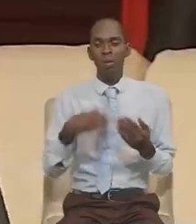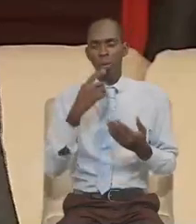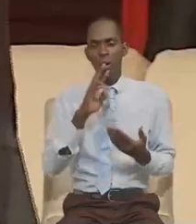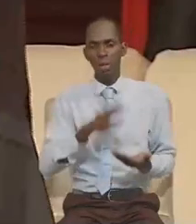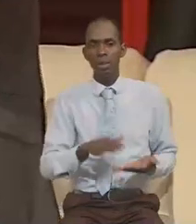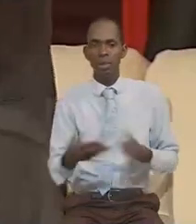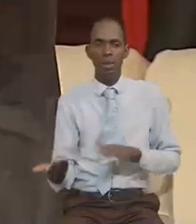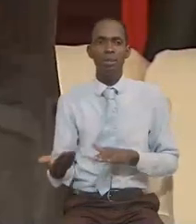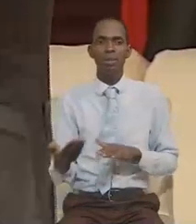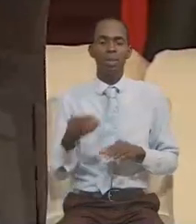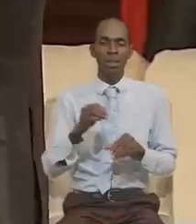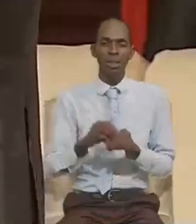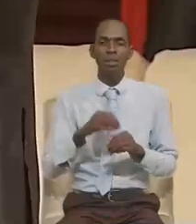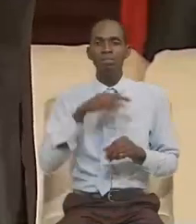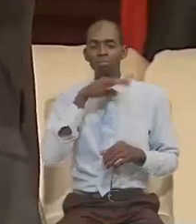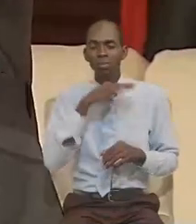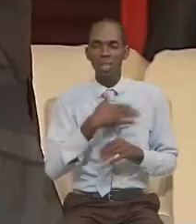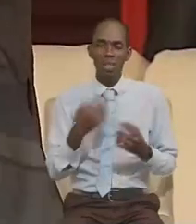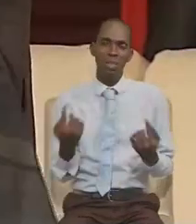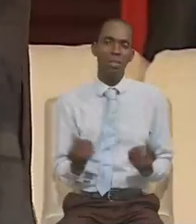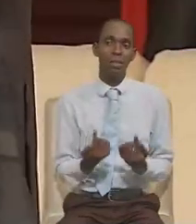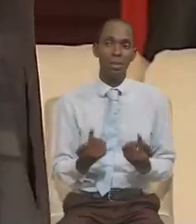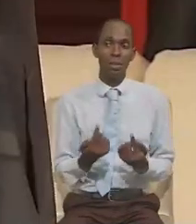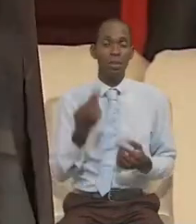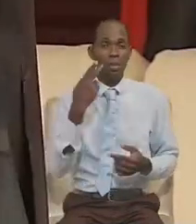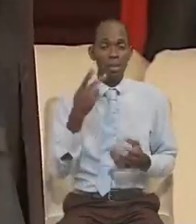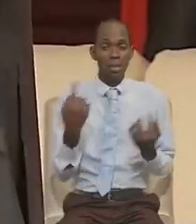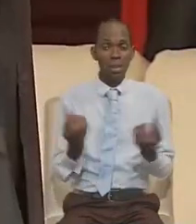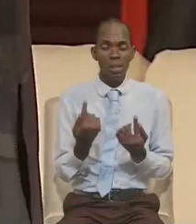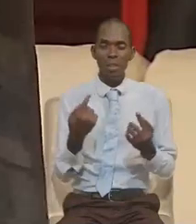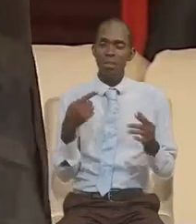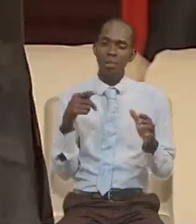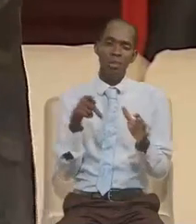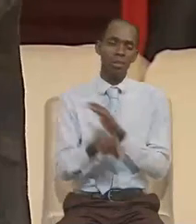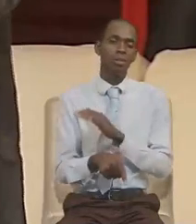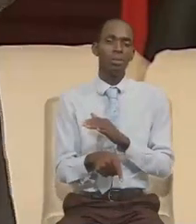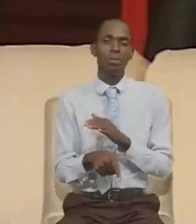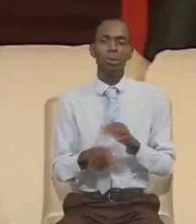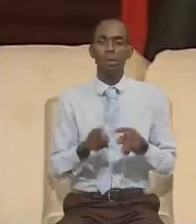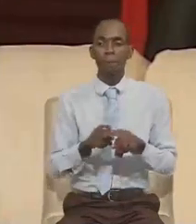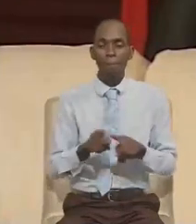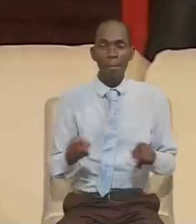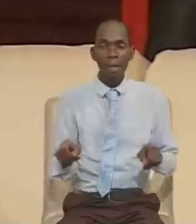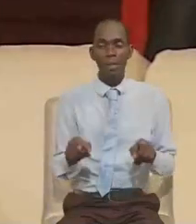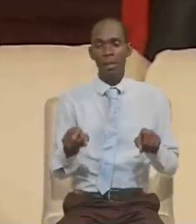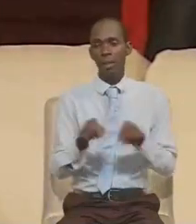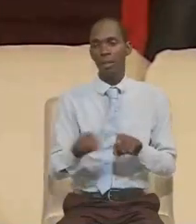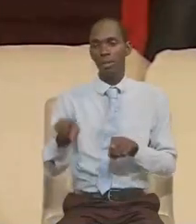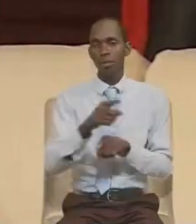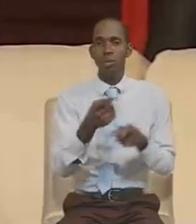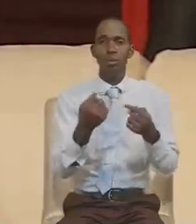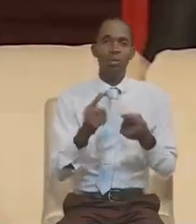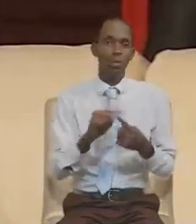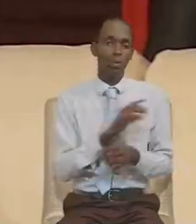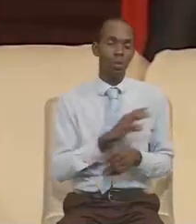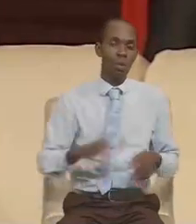Le péché tue. Les transgressions tuent, mais quand vous venez à Christ